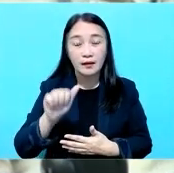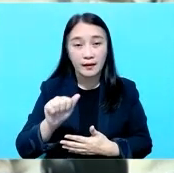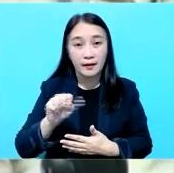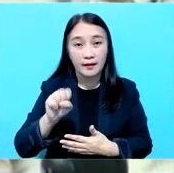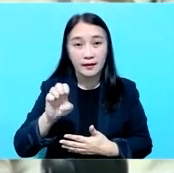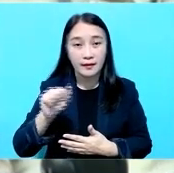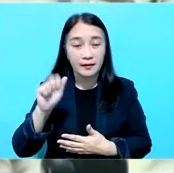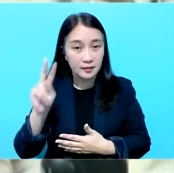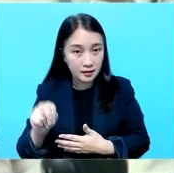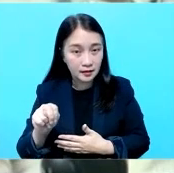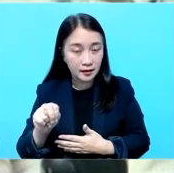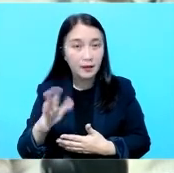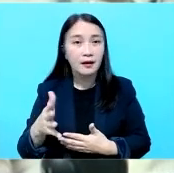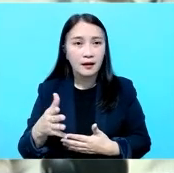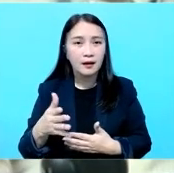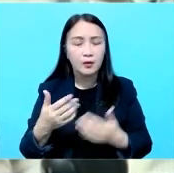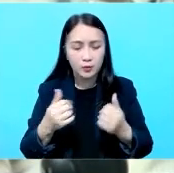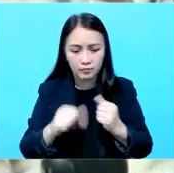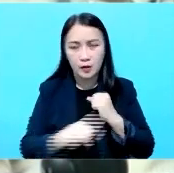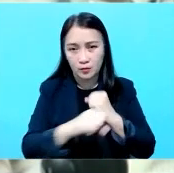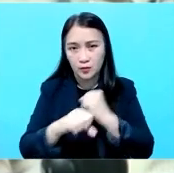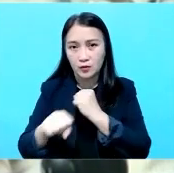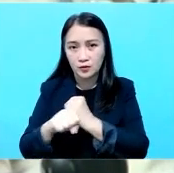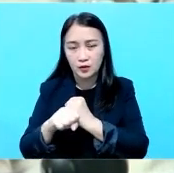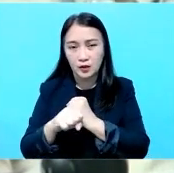and the international rules-based system,